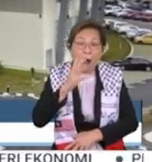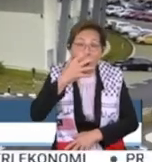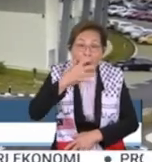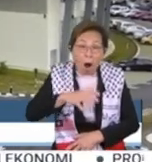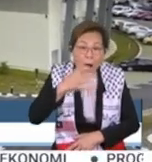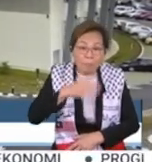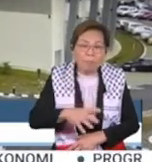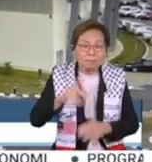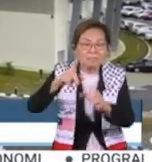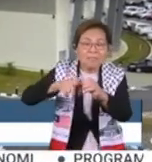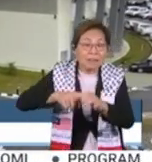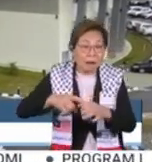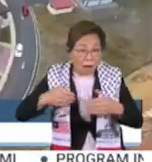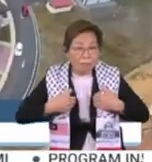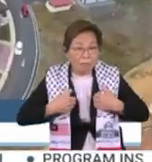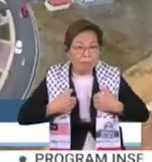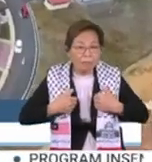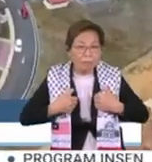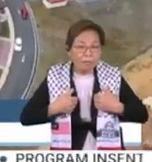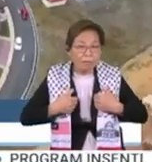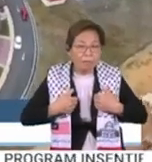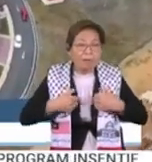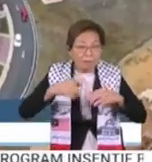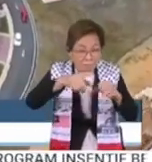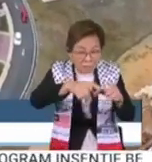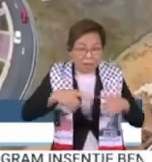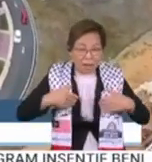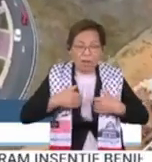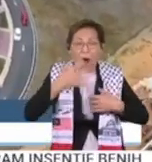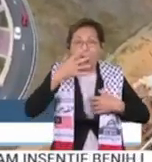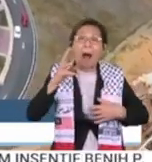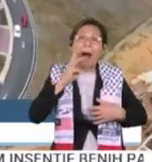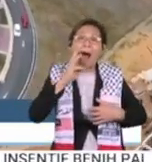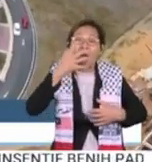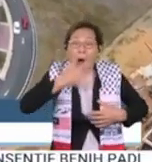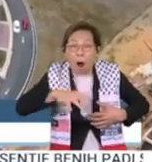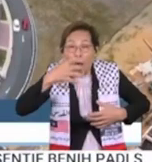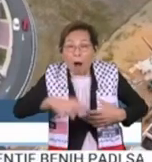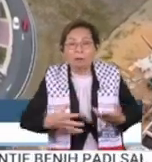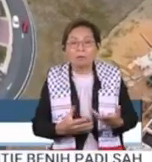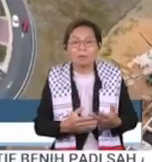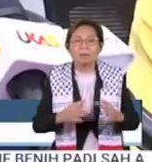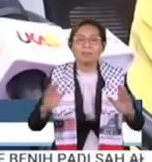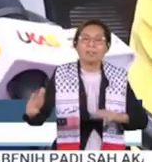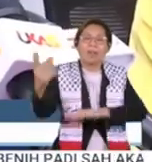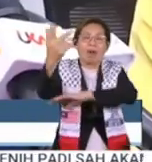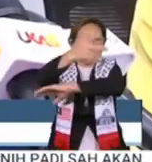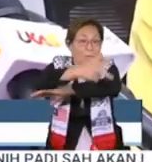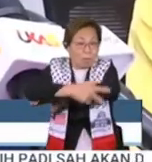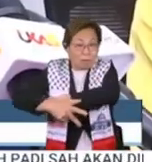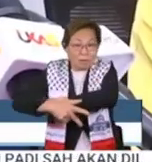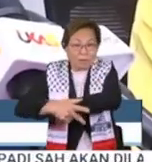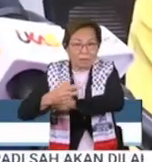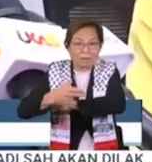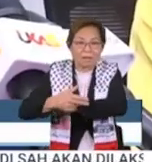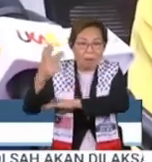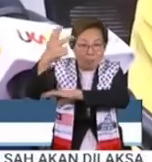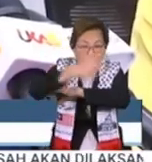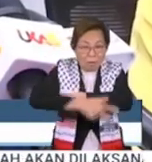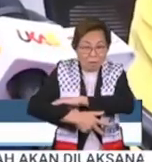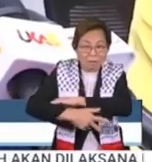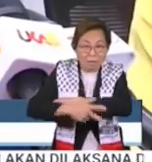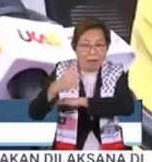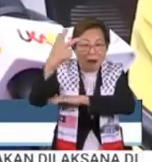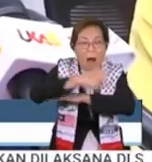Keempatnya, tarikannya ada, masuklah hot spring. Borneo Height actually part